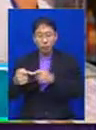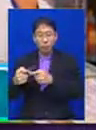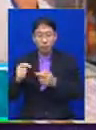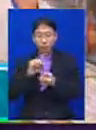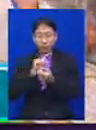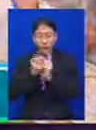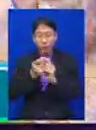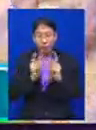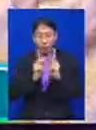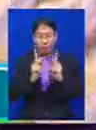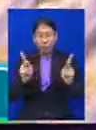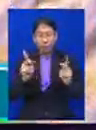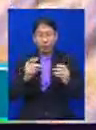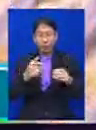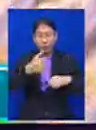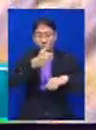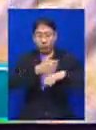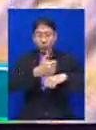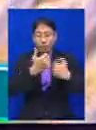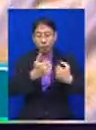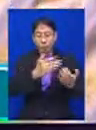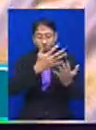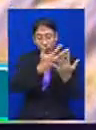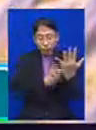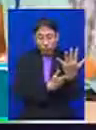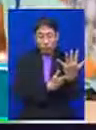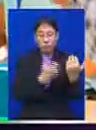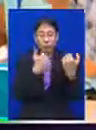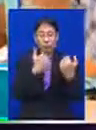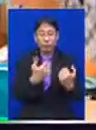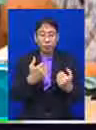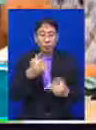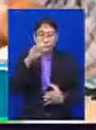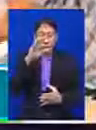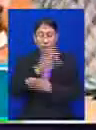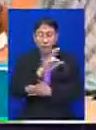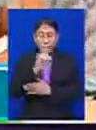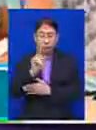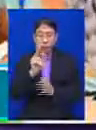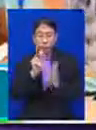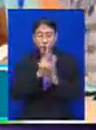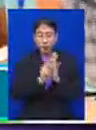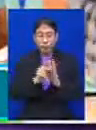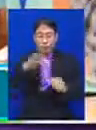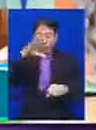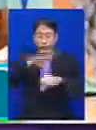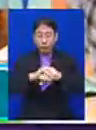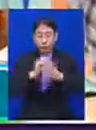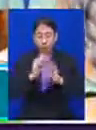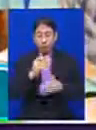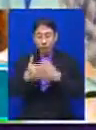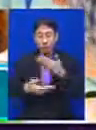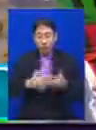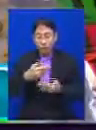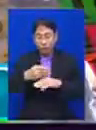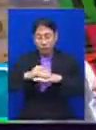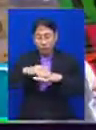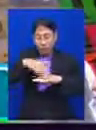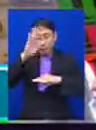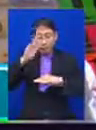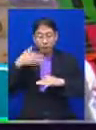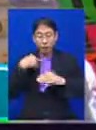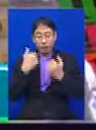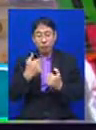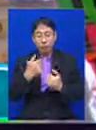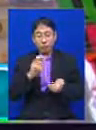ณะกรรมการและผู้บริหารสำนักงานสลากกินแบ่งรัฐบาลการบังคับใช้กฎหมายปราบปรามจับกุมผู้ที่ขายสลากเกินราคาการปรับเปลี่ยน